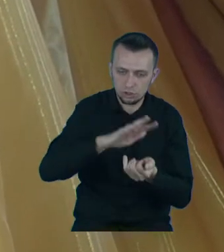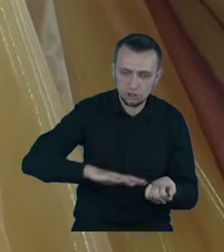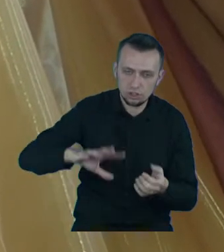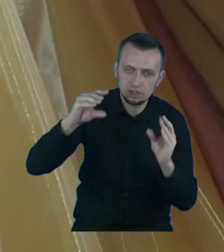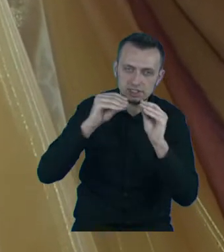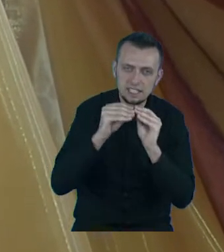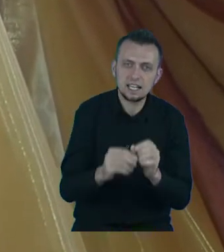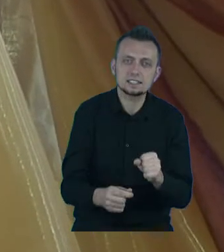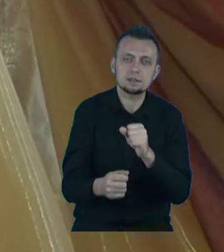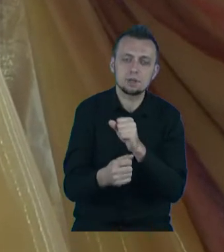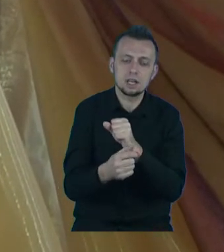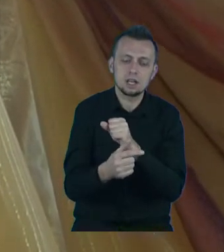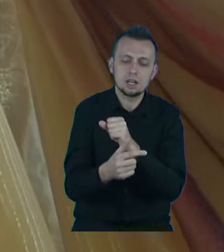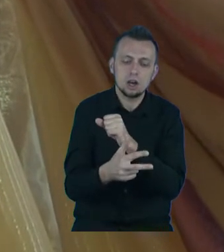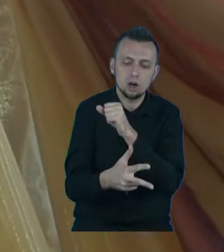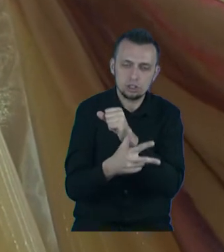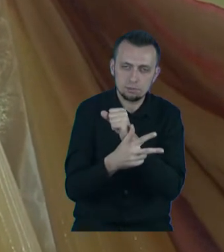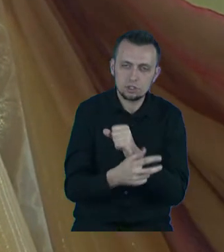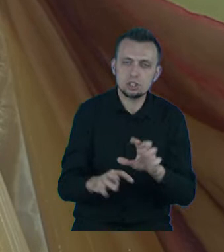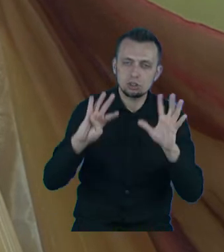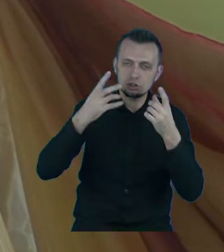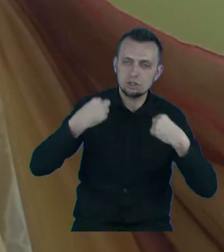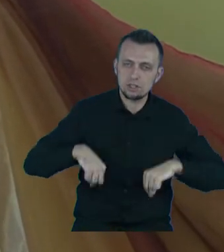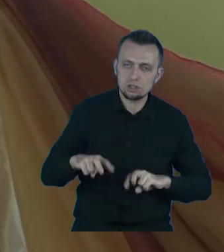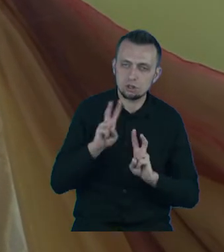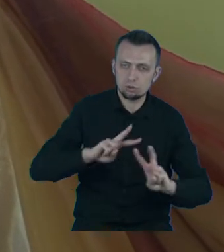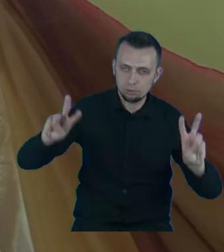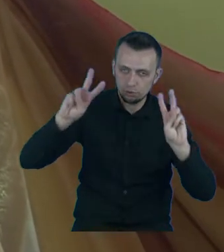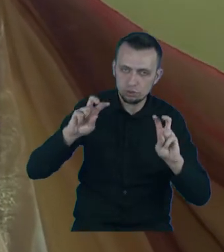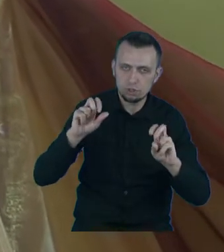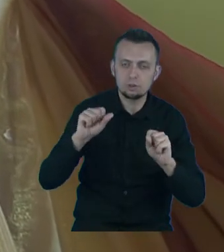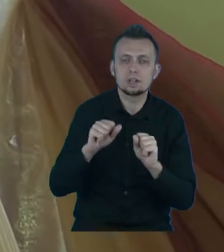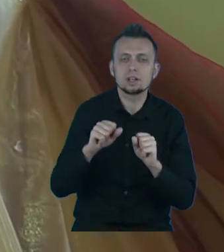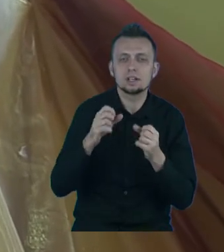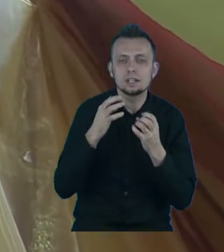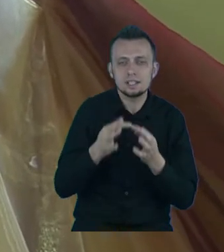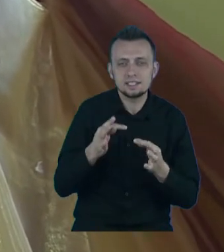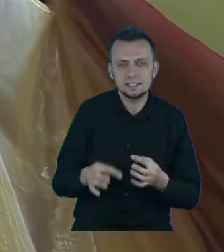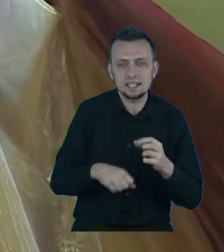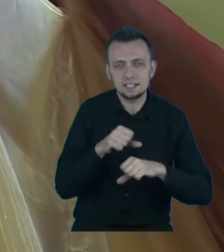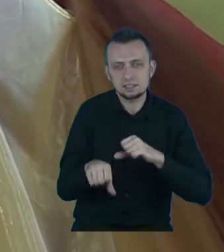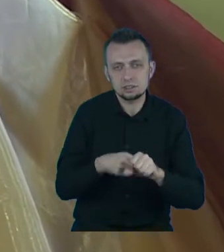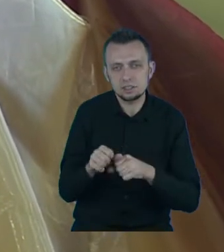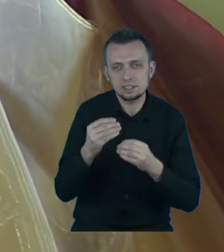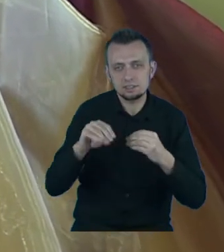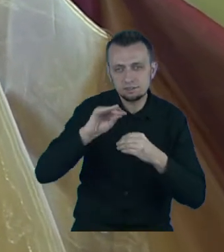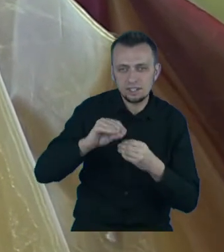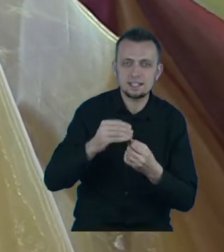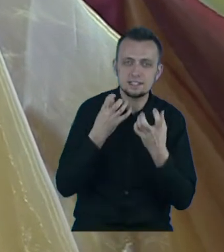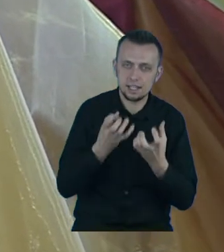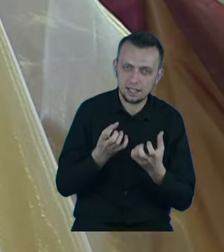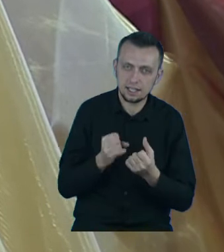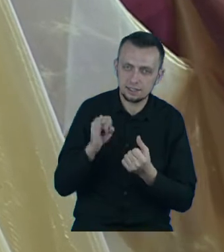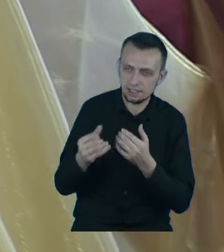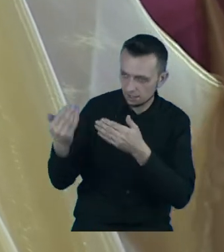89 uczestników. W tym roku jest większa liczba tych uczestników niż w zeszłym, co